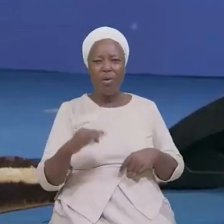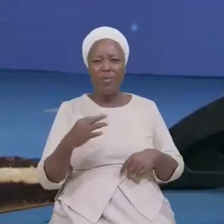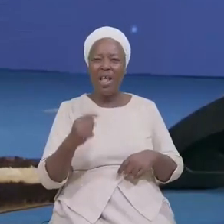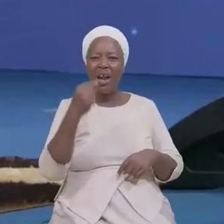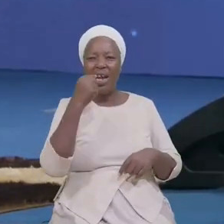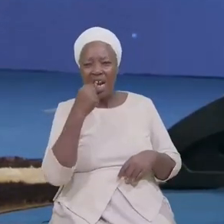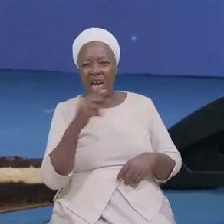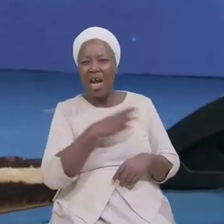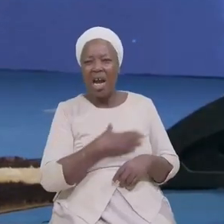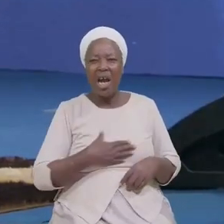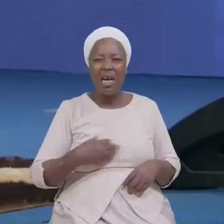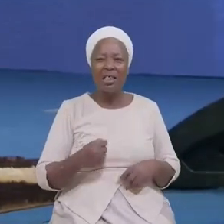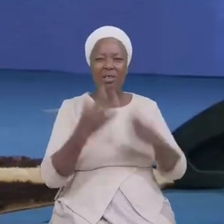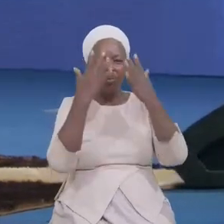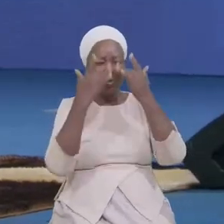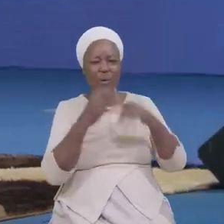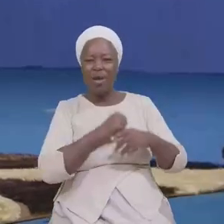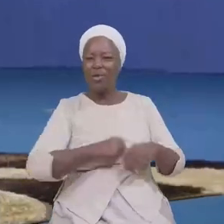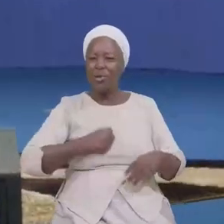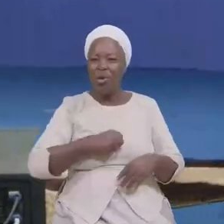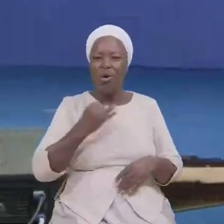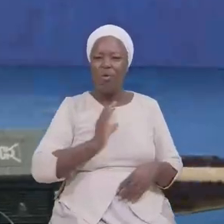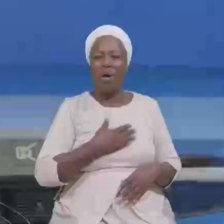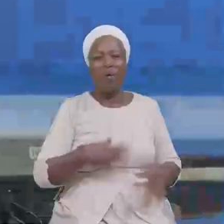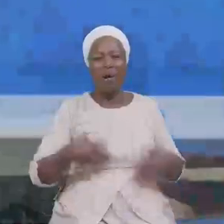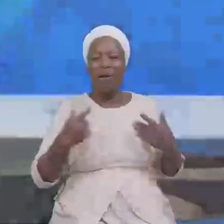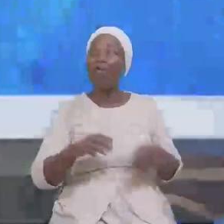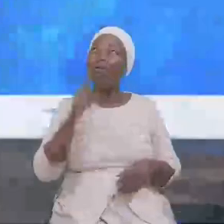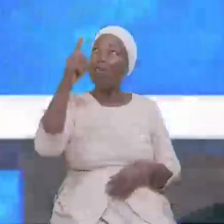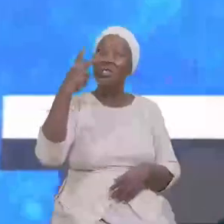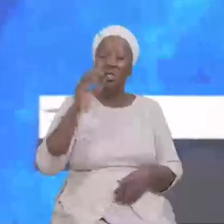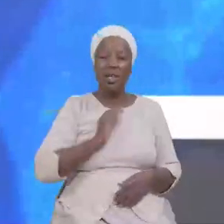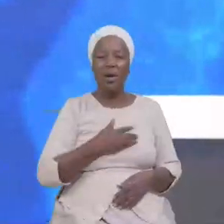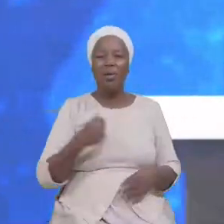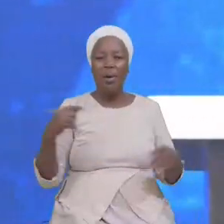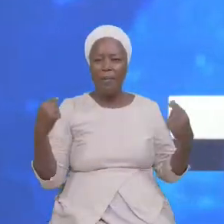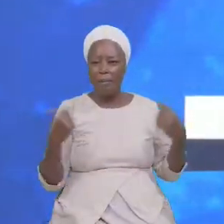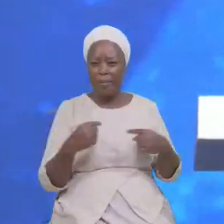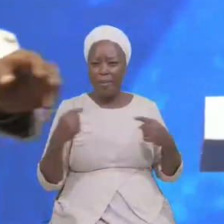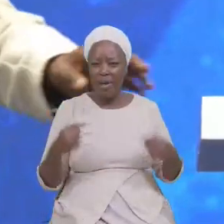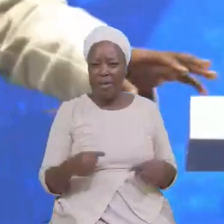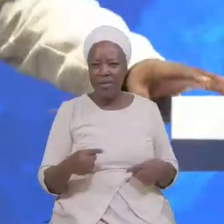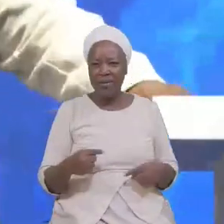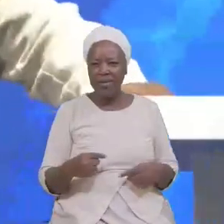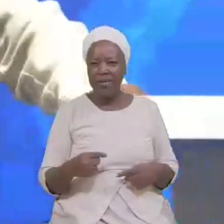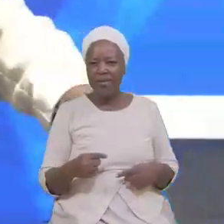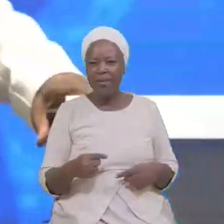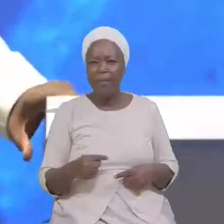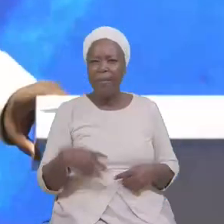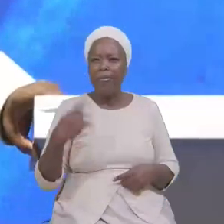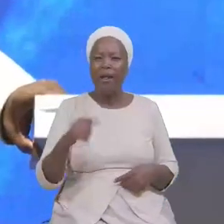La douleur des regrets et des remords de nos vies. Mais Dieu voit ces douleurs.